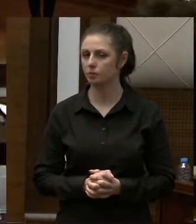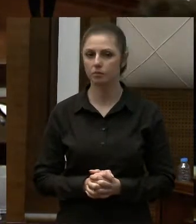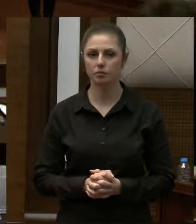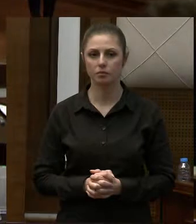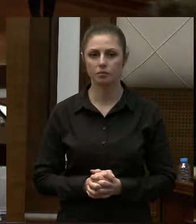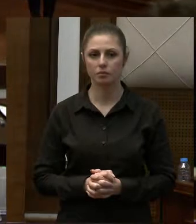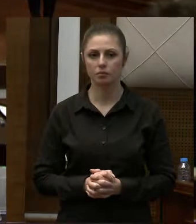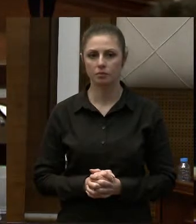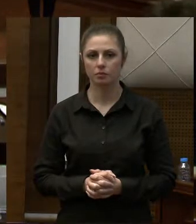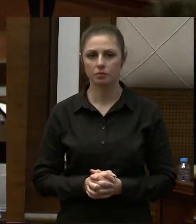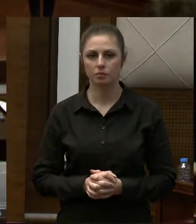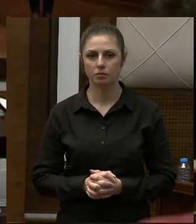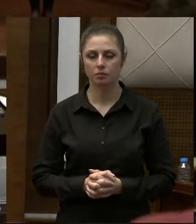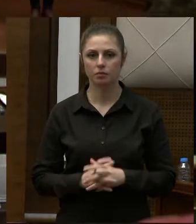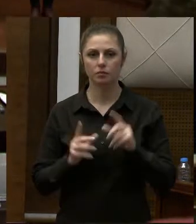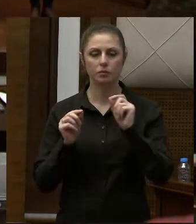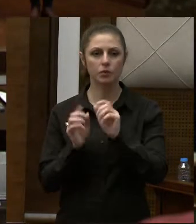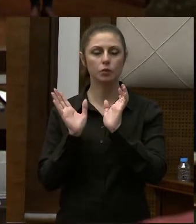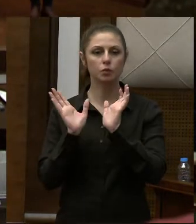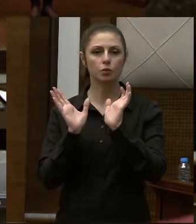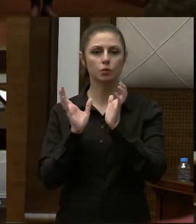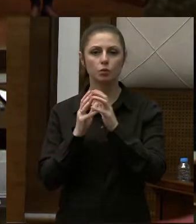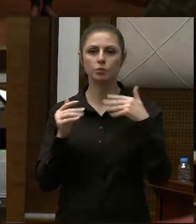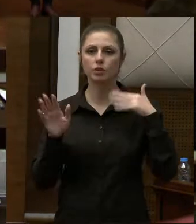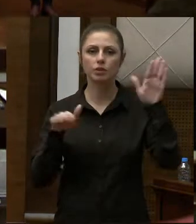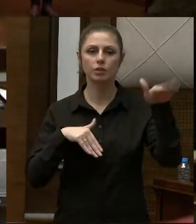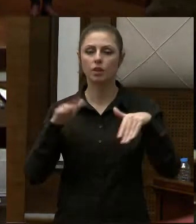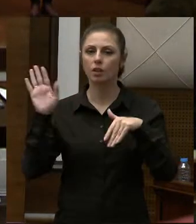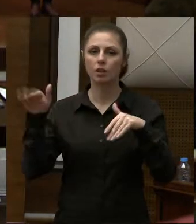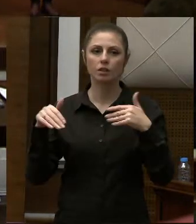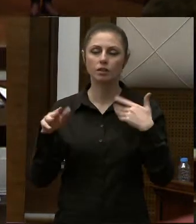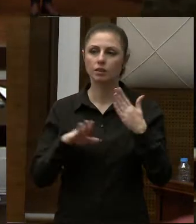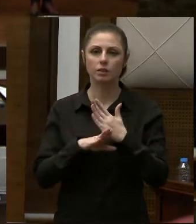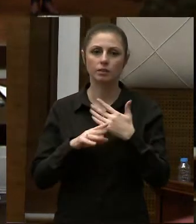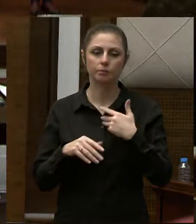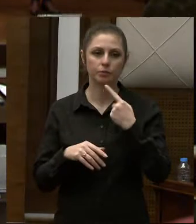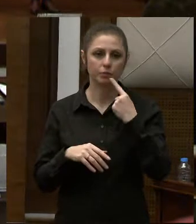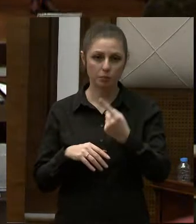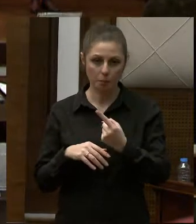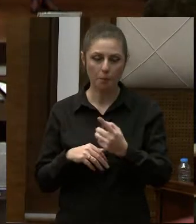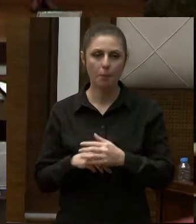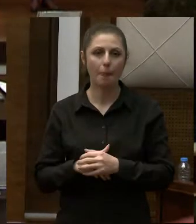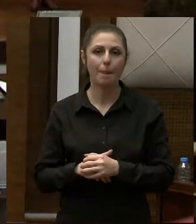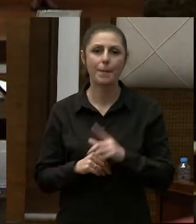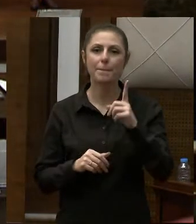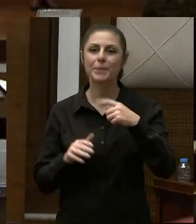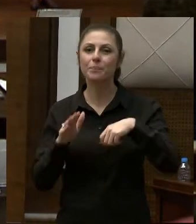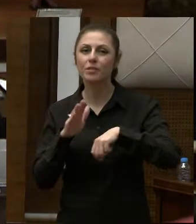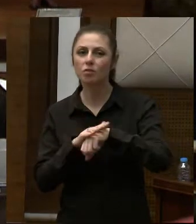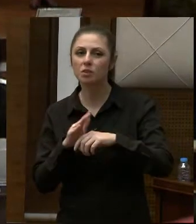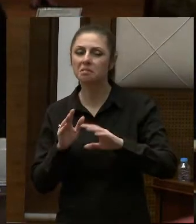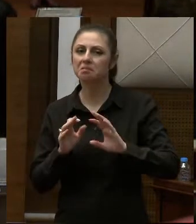Şimdi bu grupları çağırmamızın sebebini açıklayayım. Acaba şimdi futbolu